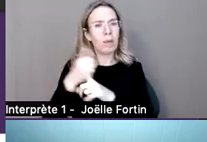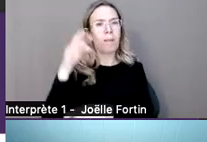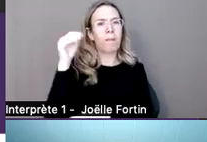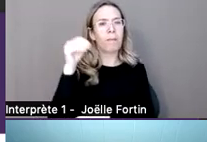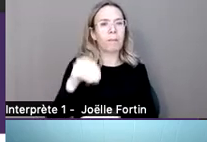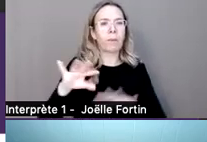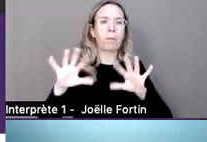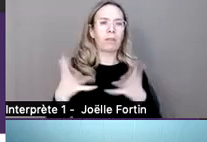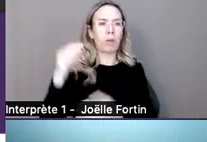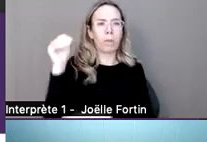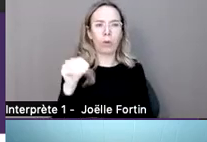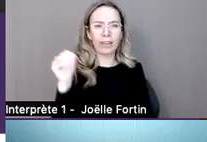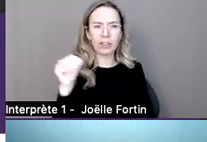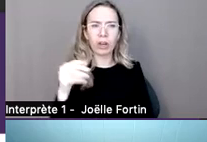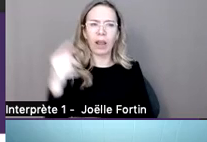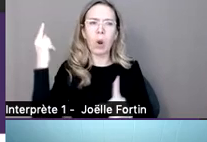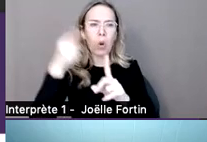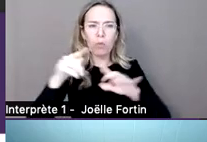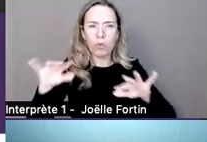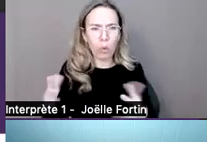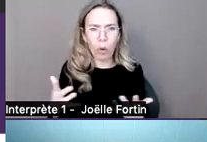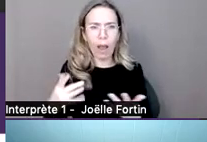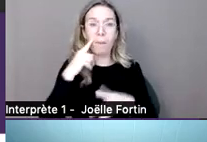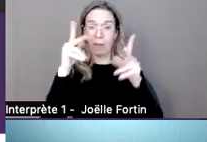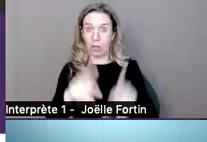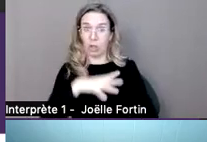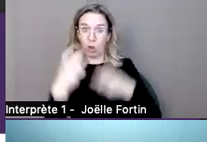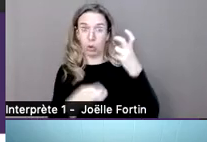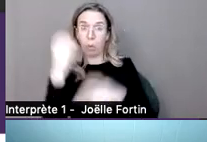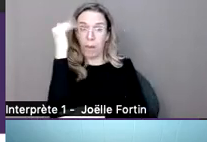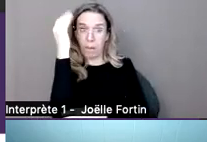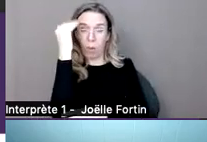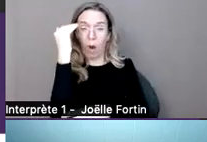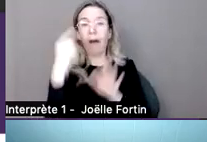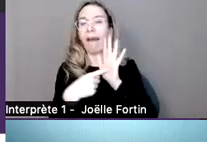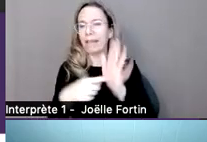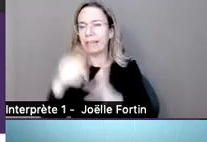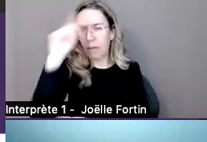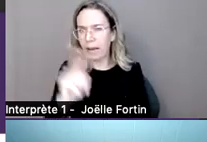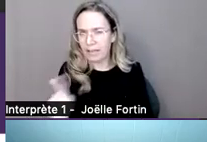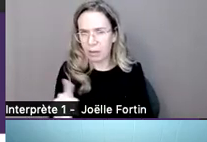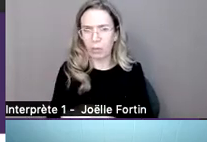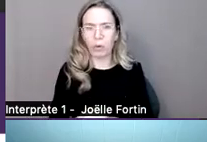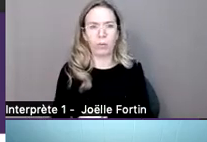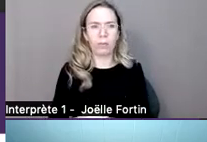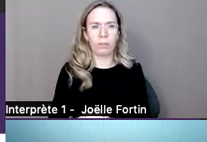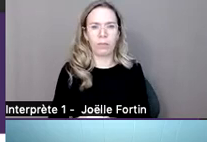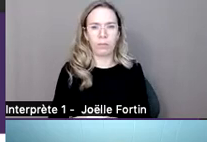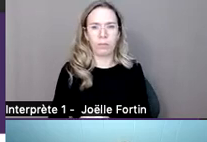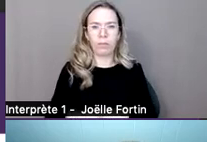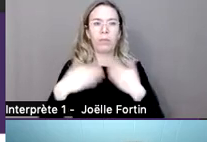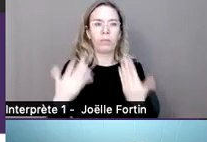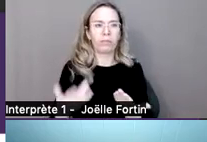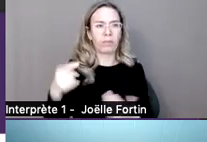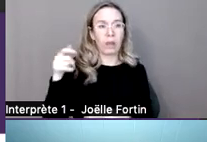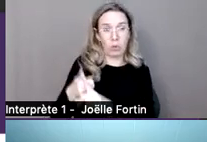de Montessori dans une approche axée vers les personnes atteintes de troubles de mémoire comme Alzheimer. Un petit peu plus à propos de Mox, si